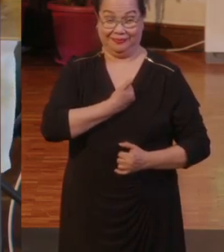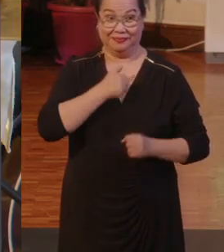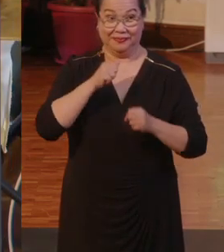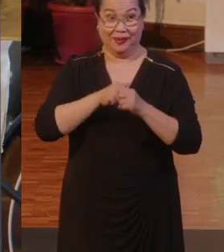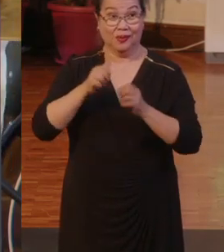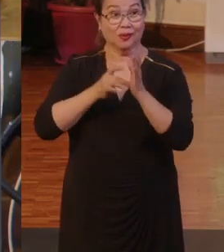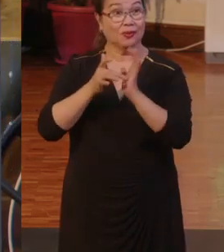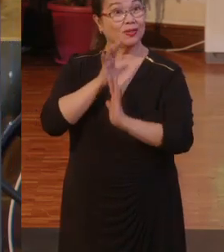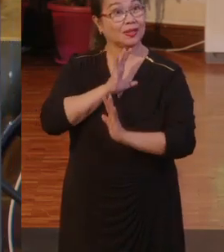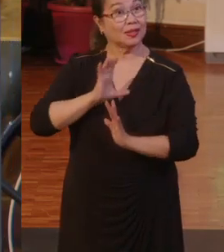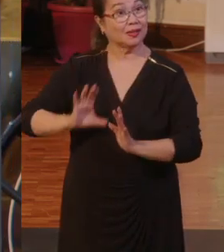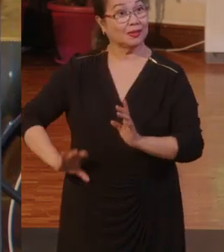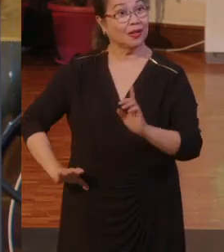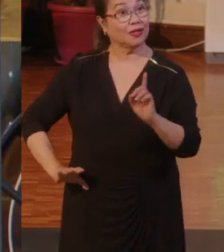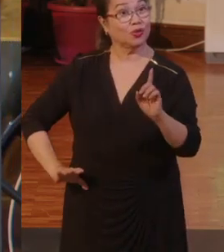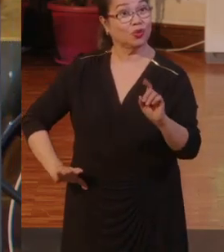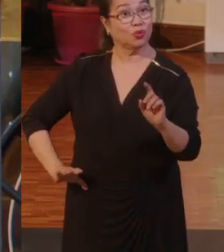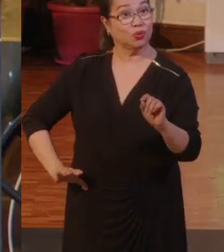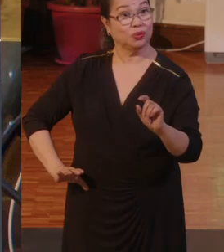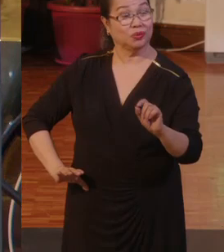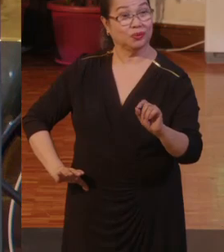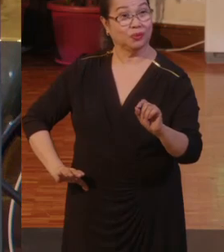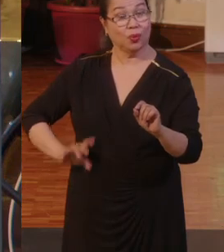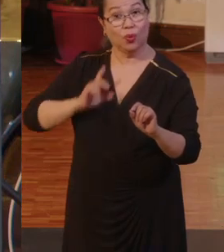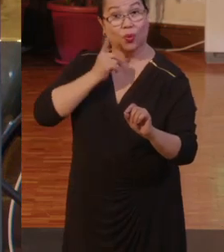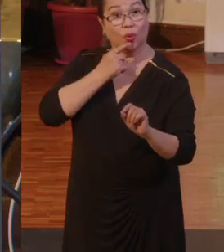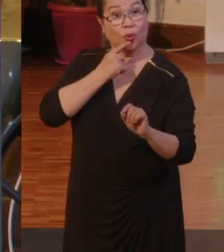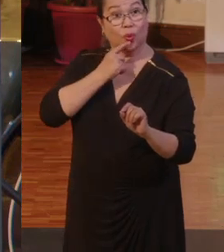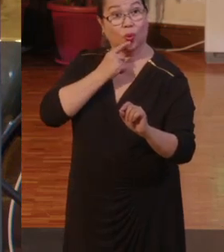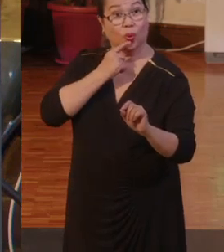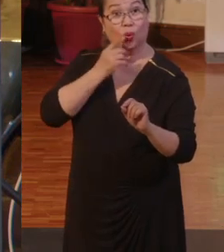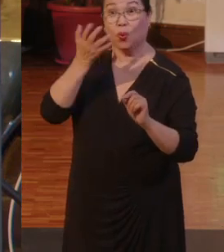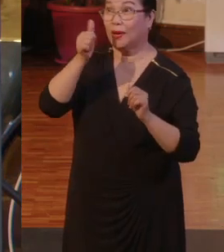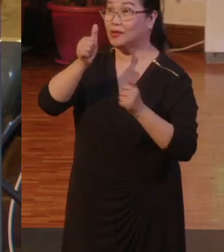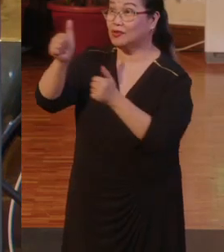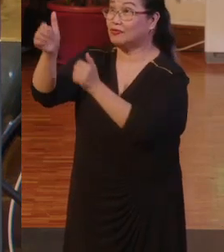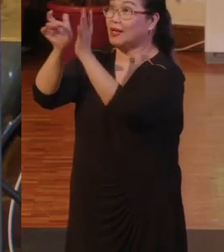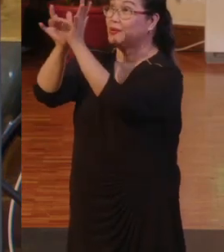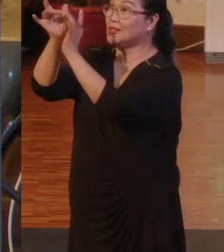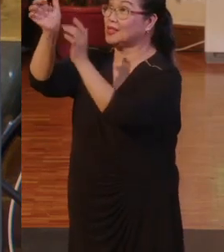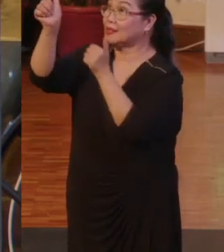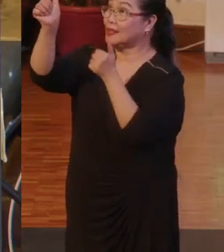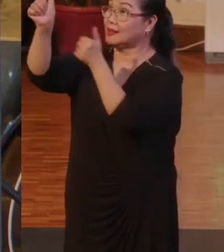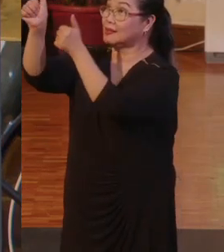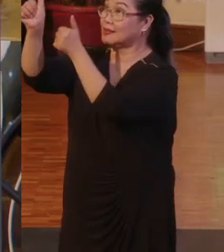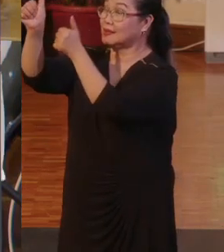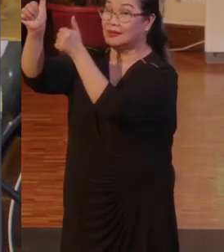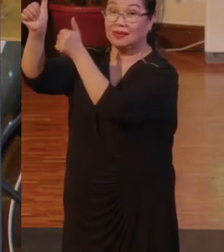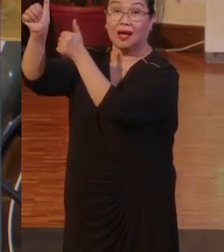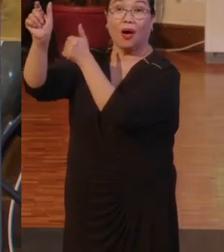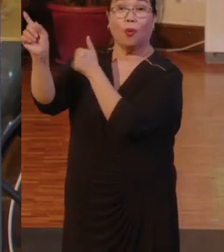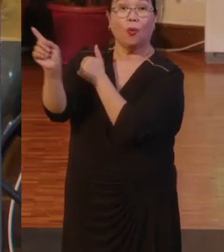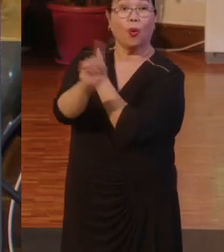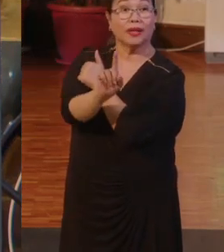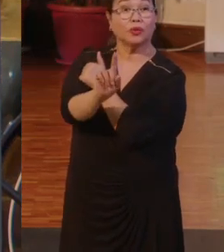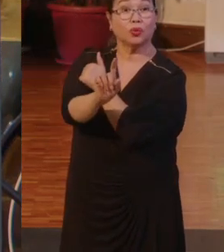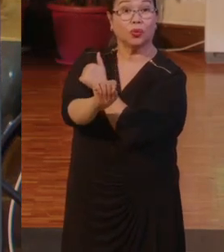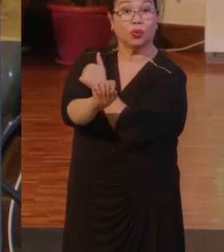Diyos. Napakatandang kanta. Bago pa lang po akong pastor nung nauso po yung papuring song na yan.